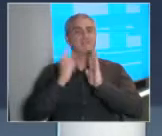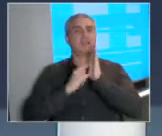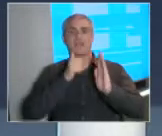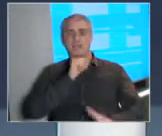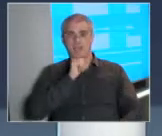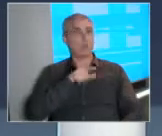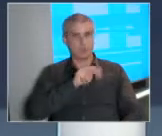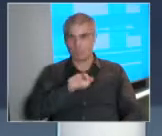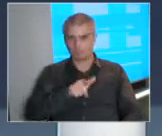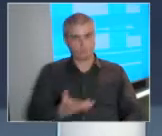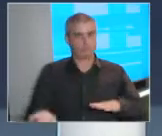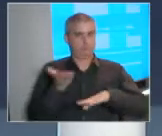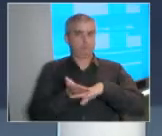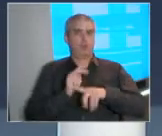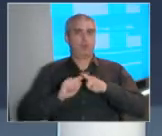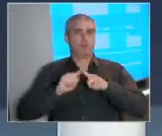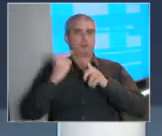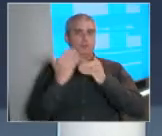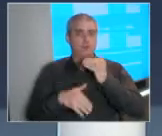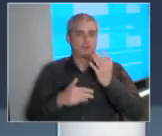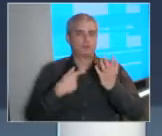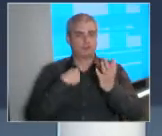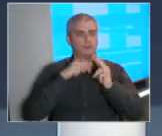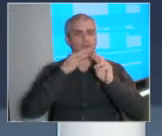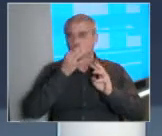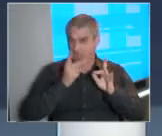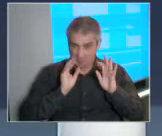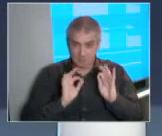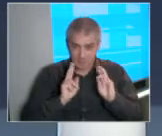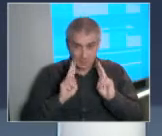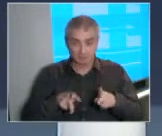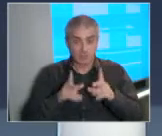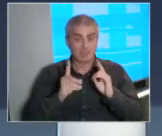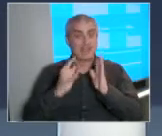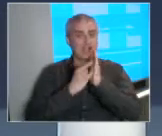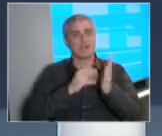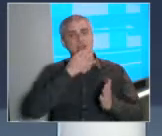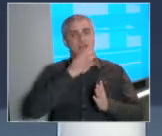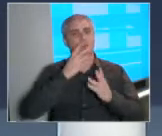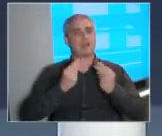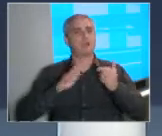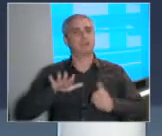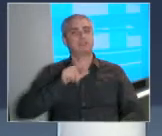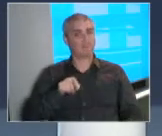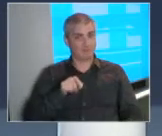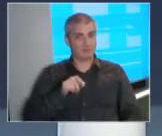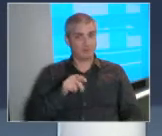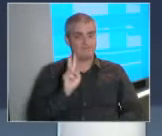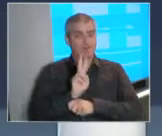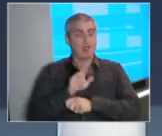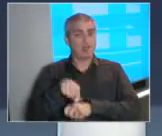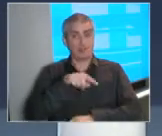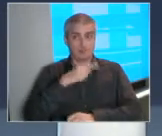הירוקה. הנושא הזה עלה לכותרות בחודשים האחרונים, ואנחנו נשאל האם באמת אפשר דרך חקיקה לשפר את איכות הסביבה ולהגן